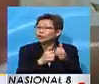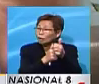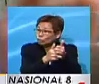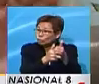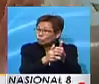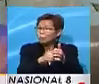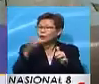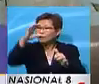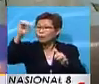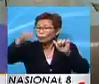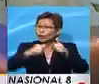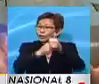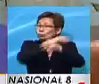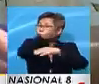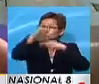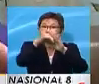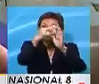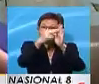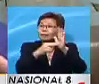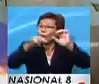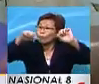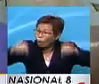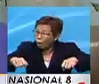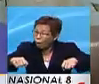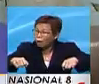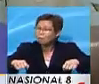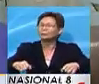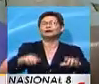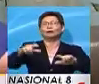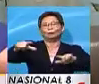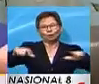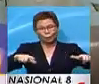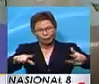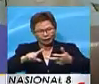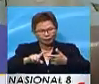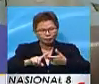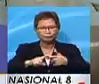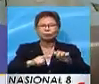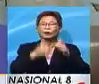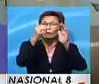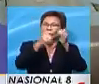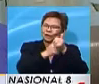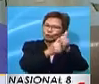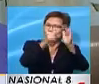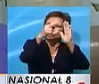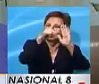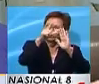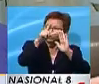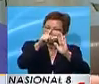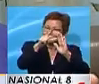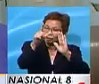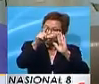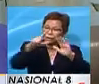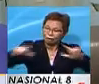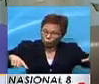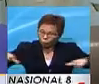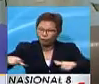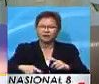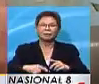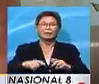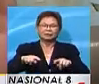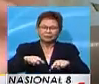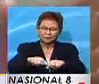kepada semua peraturan mempunyai Lori patuh dengan jalan keadaan tempat tidak ada halangan